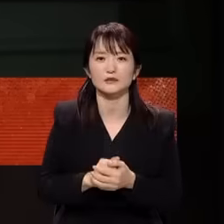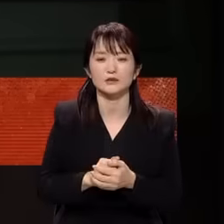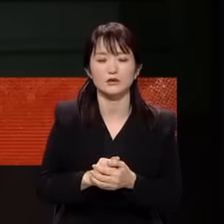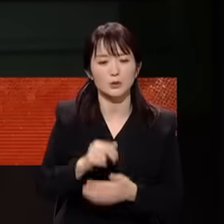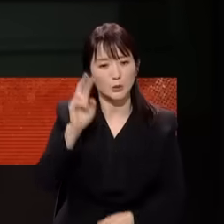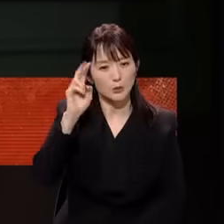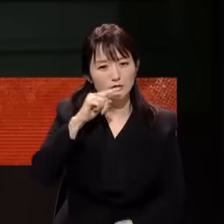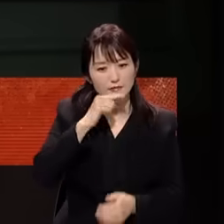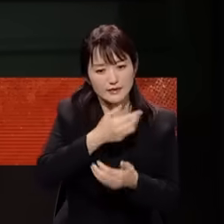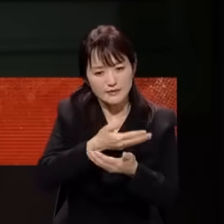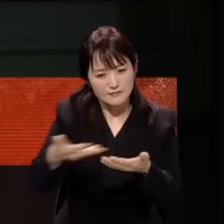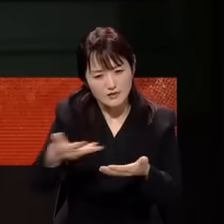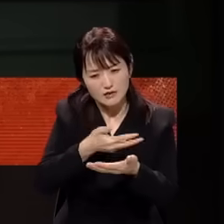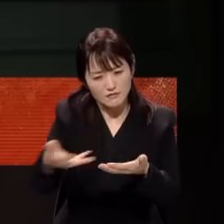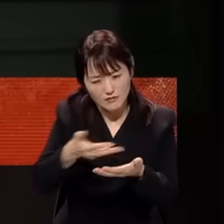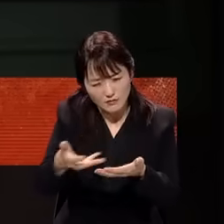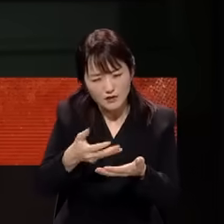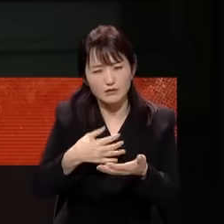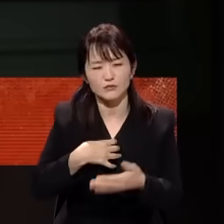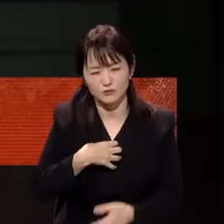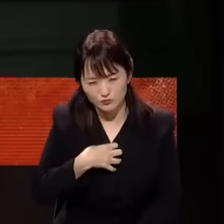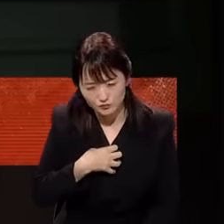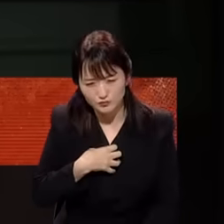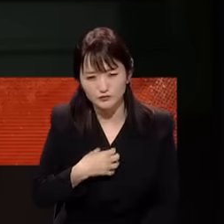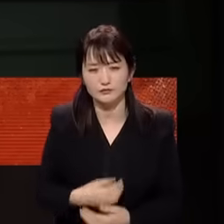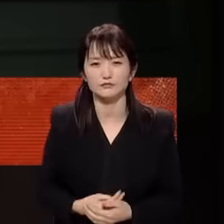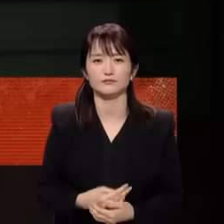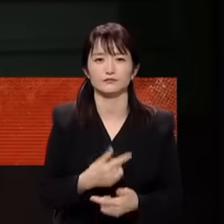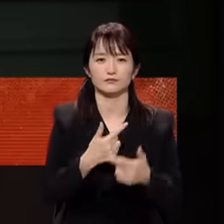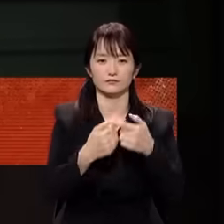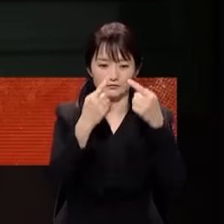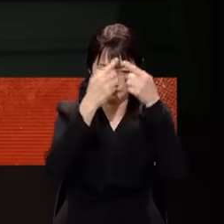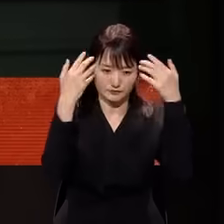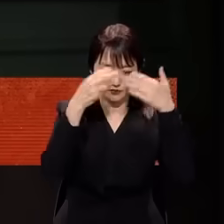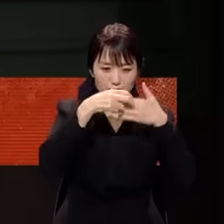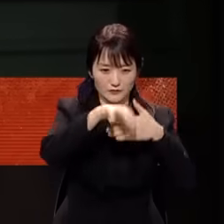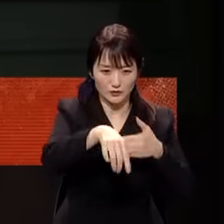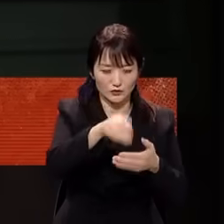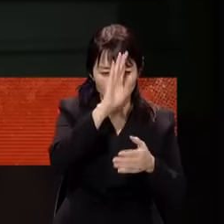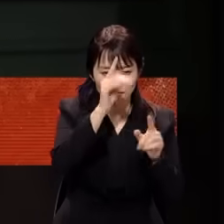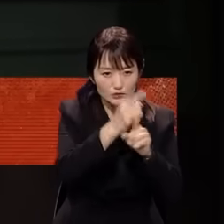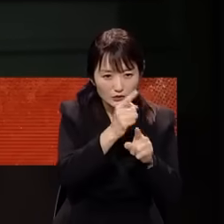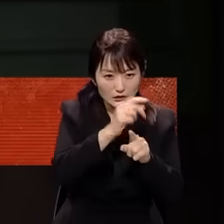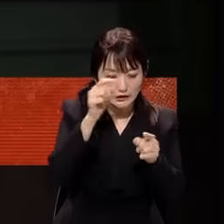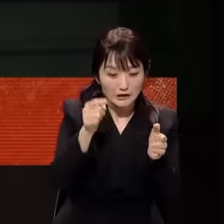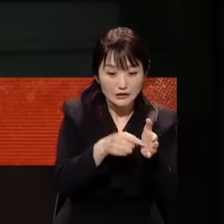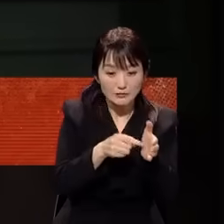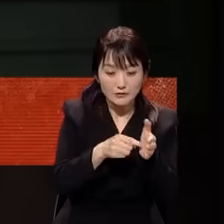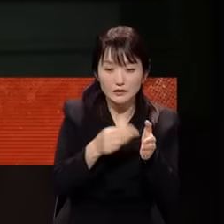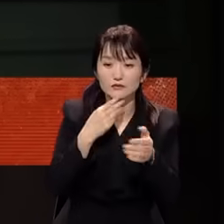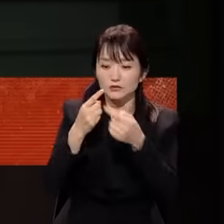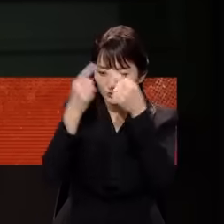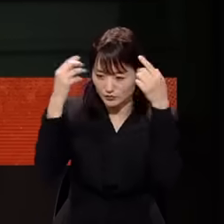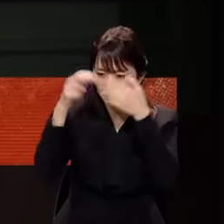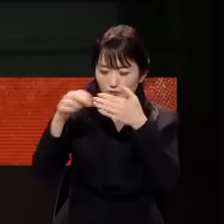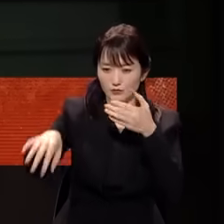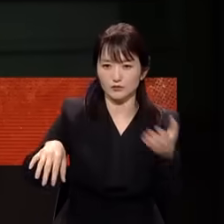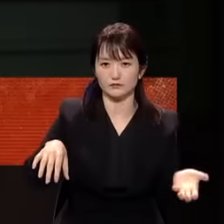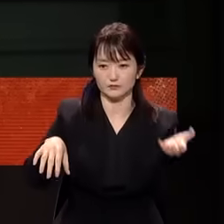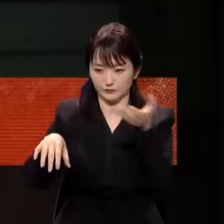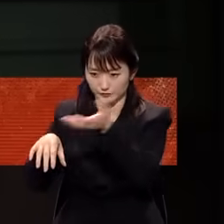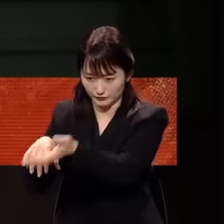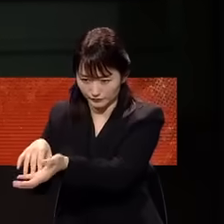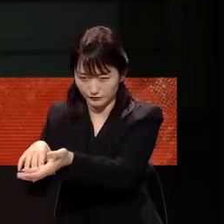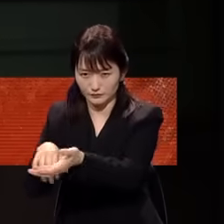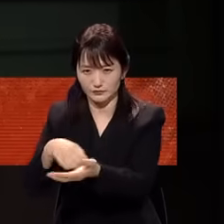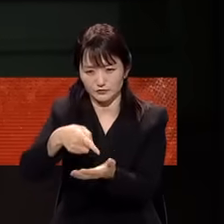추가 출혈이 우려되는 상황이라고 밝혔습니다. 부산대병원에서 치료 중 서울대병원으로 급히 이송됐고 수술은 현재 마친